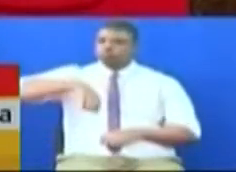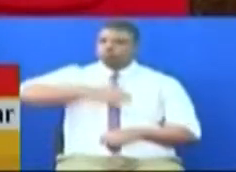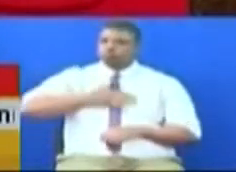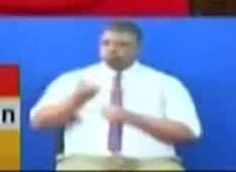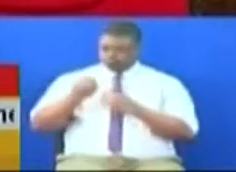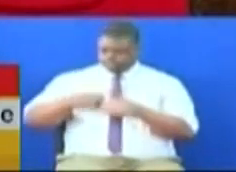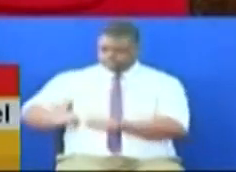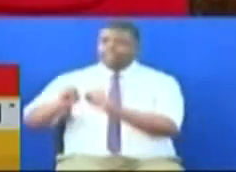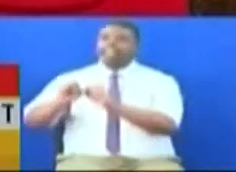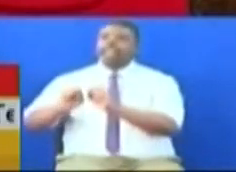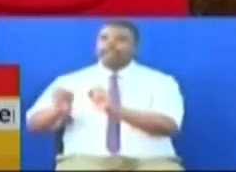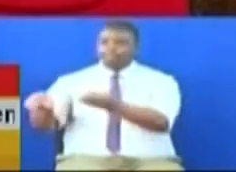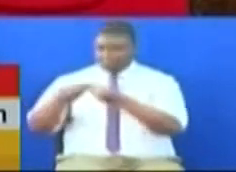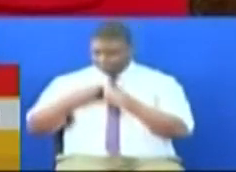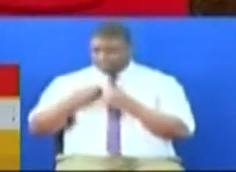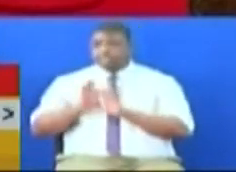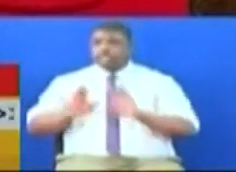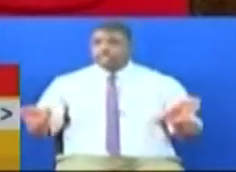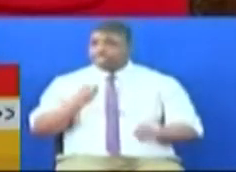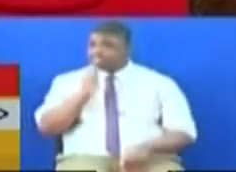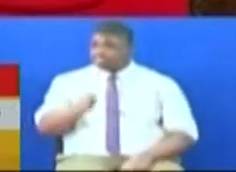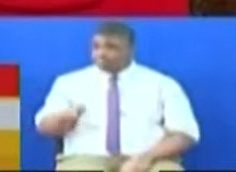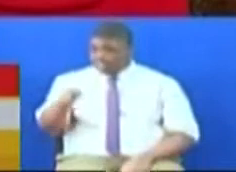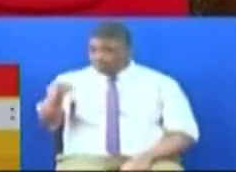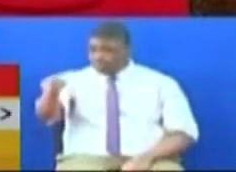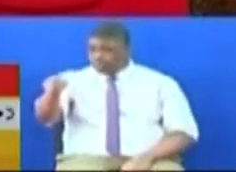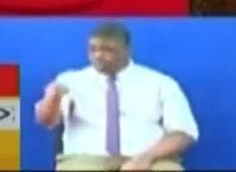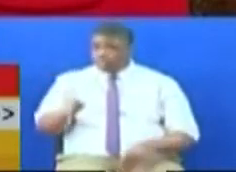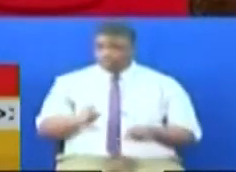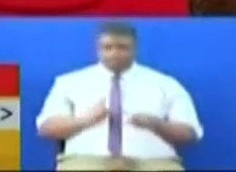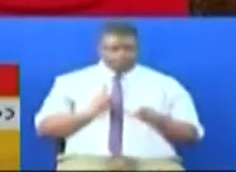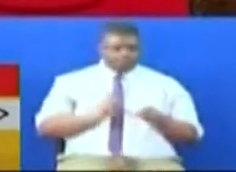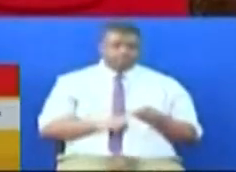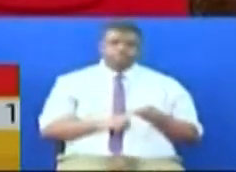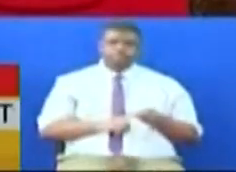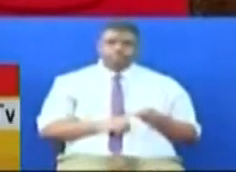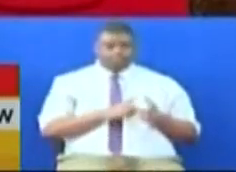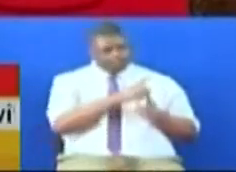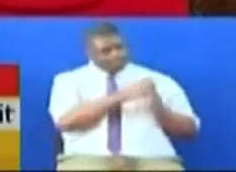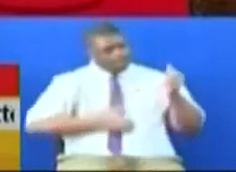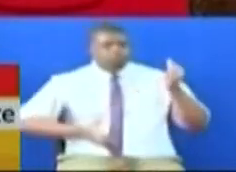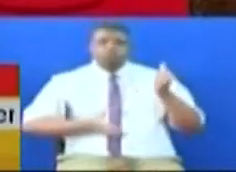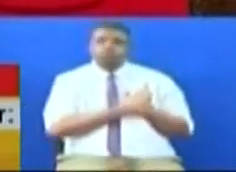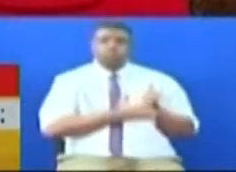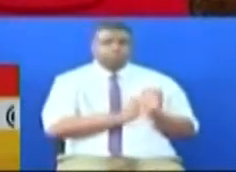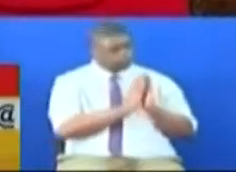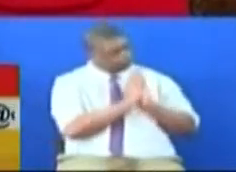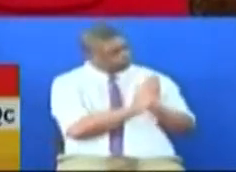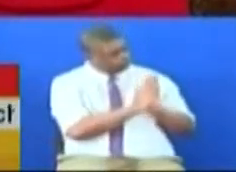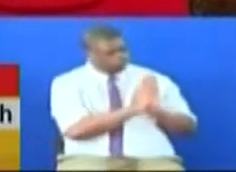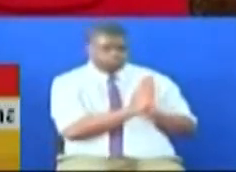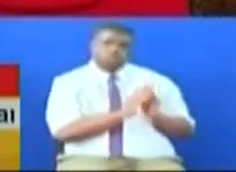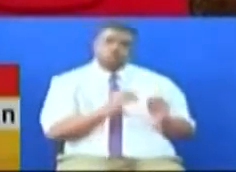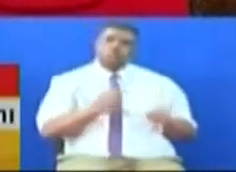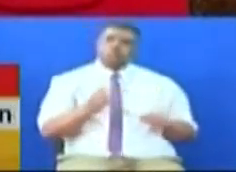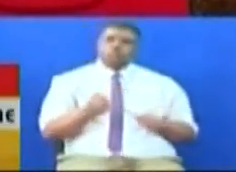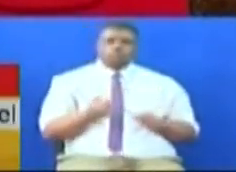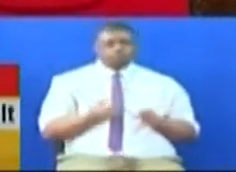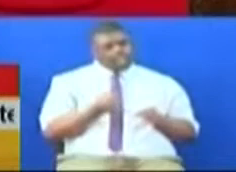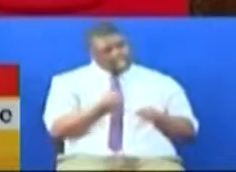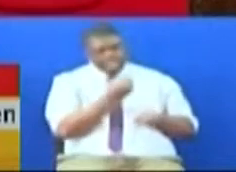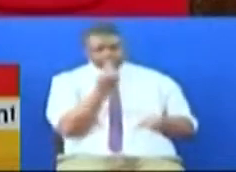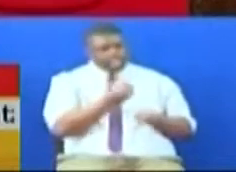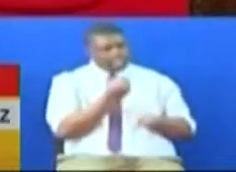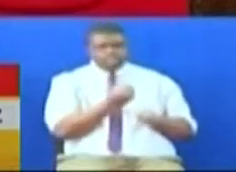Speaker ulitukabidhi. Lakini pia nitumie nafasi kumshukuru sana Mheshimiwa Rais kwa kazi kubwa anayoifanya kuwatumikia Watanzania. Mambo